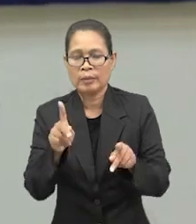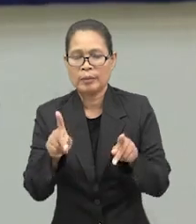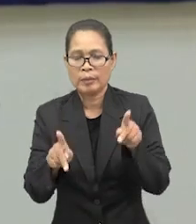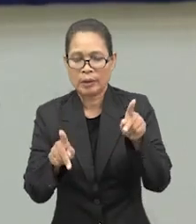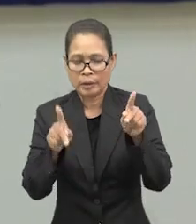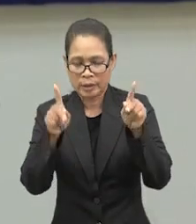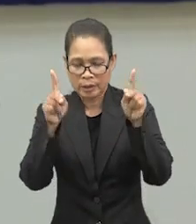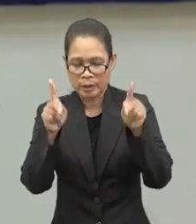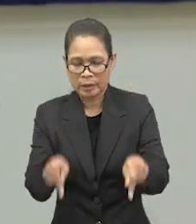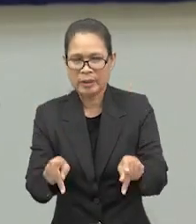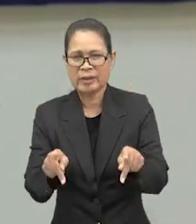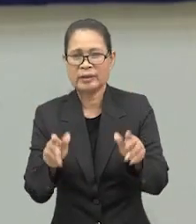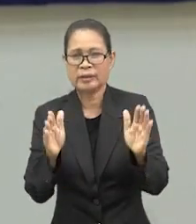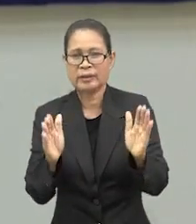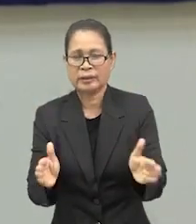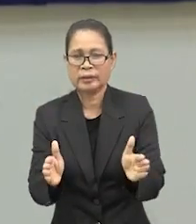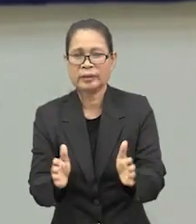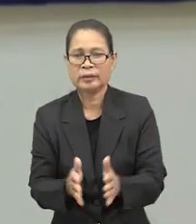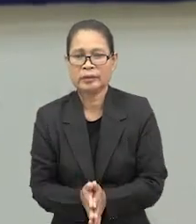pro chia chốn